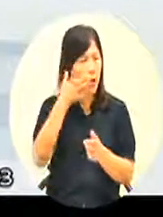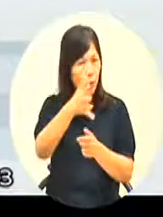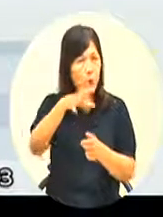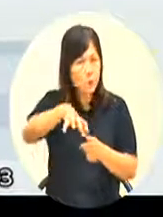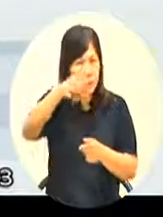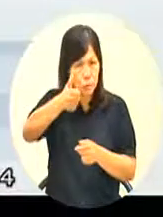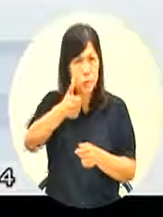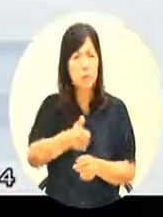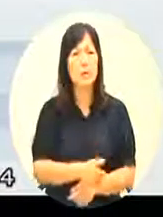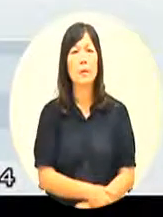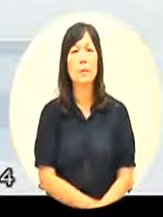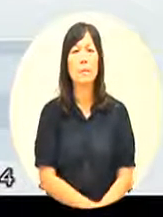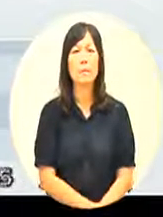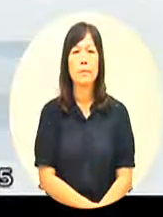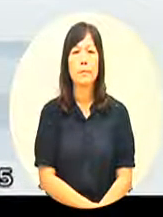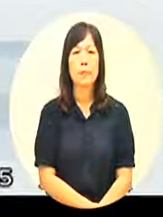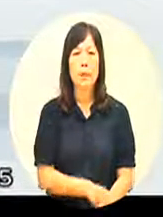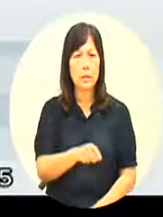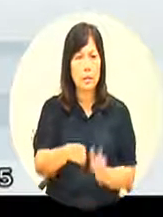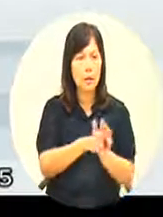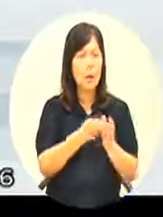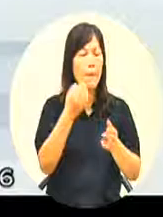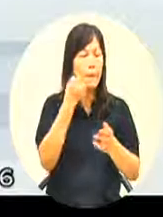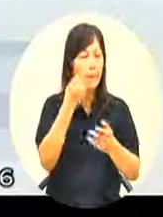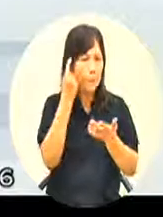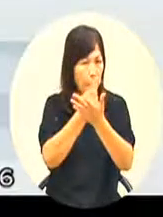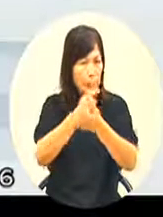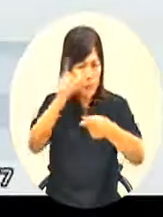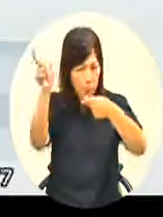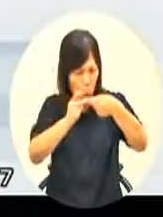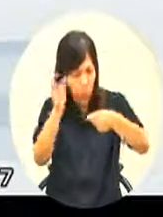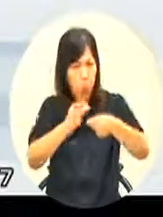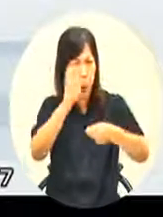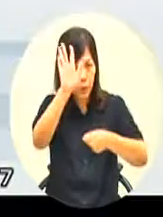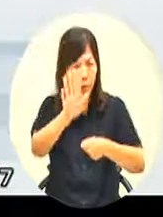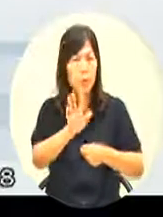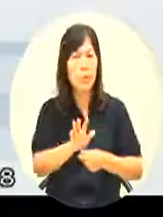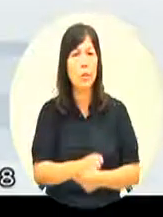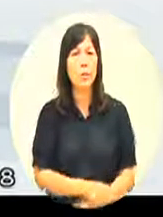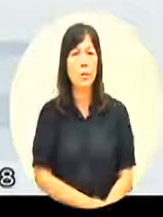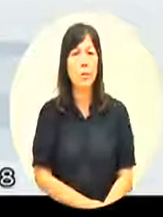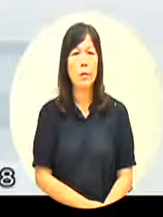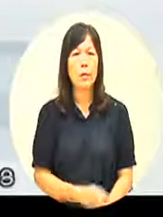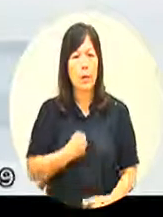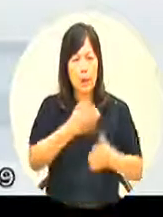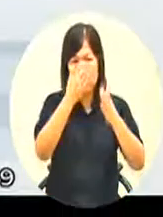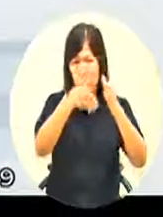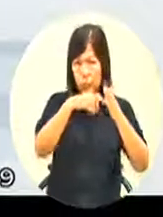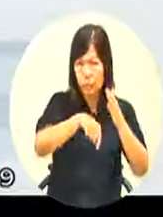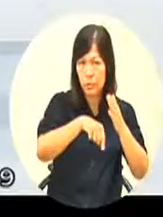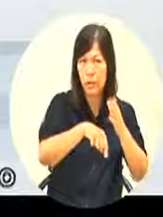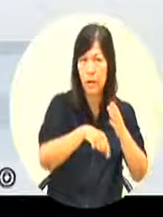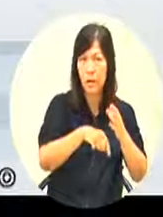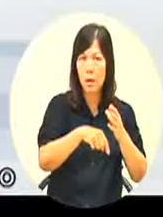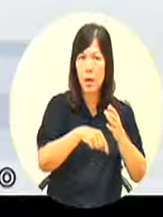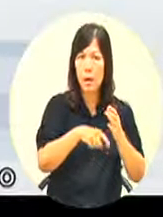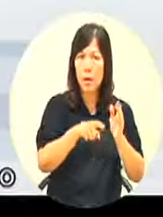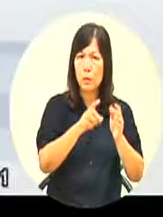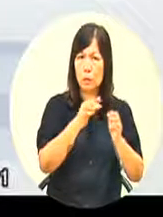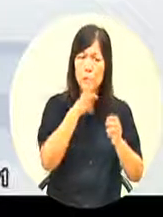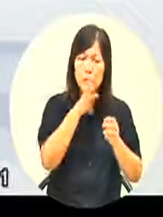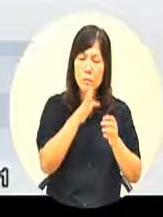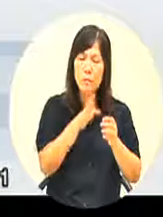长，就是说当每次台风来的时候，学校是不是有